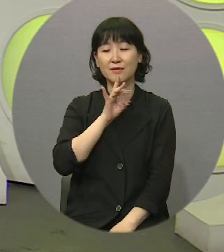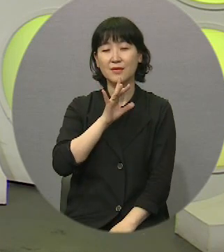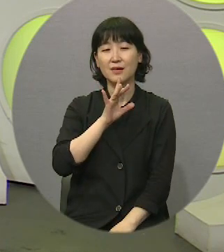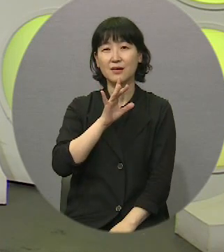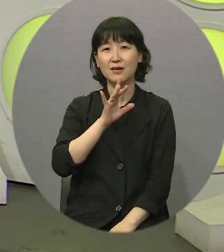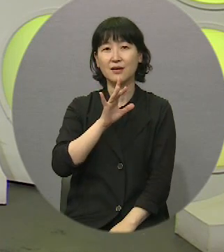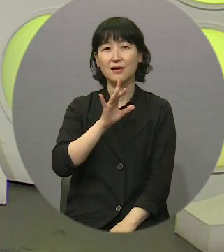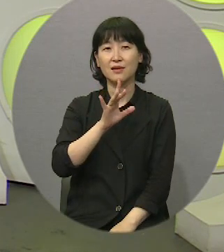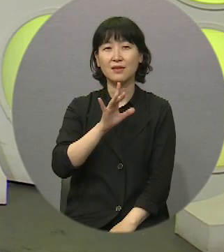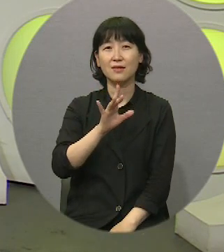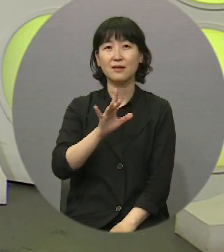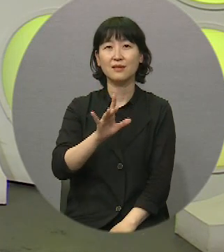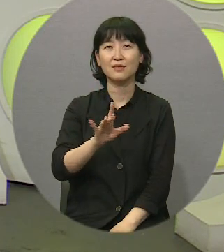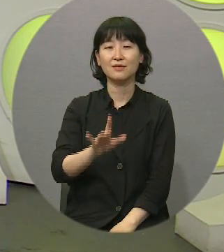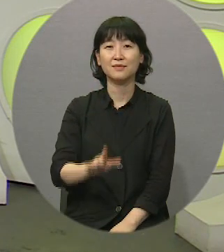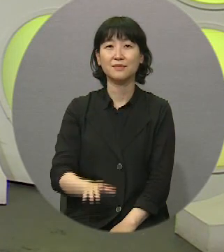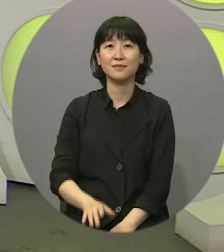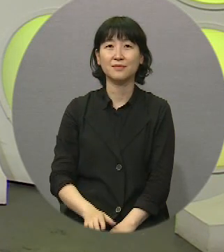사랑뿐입니다.